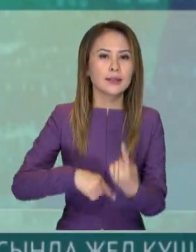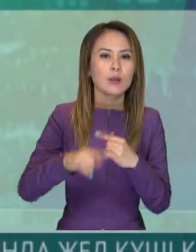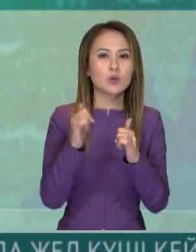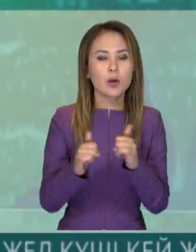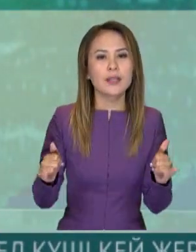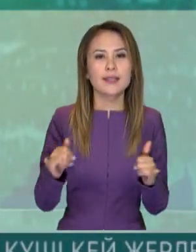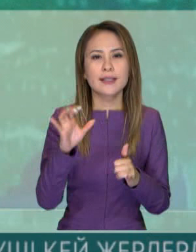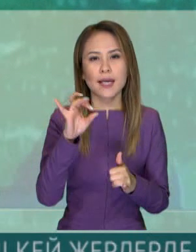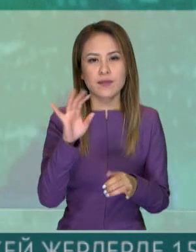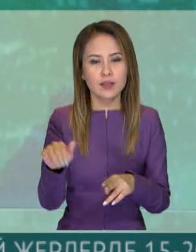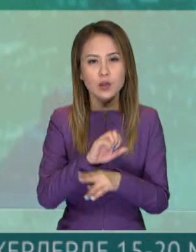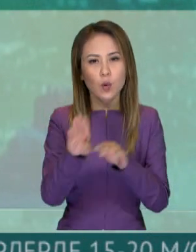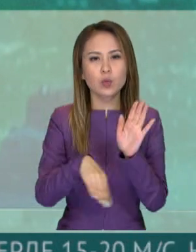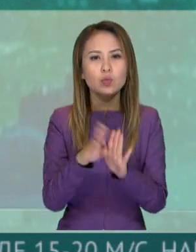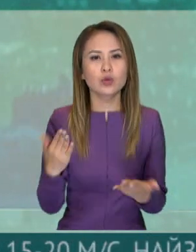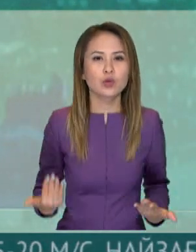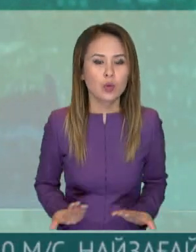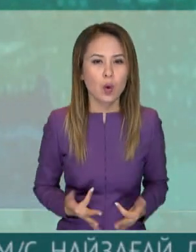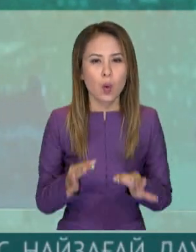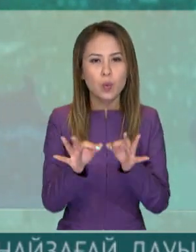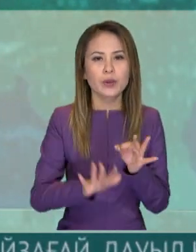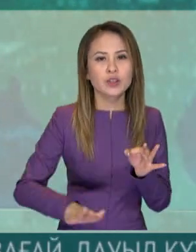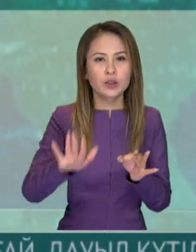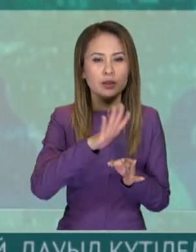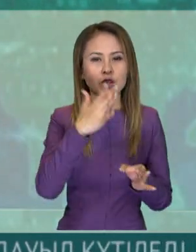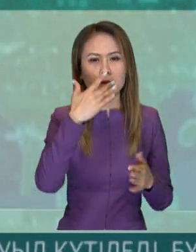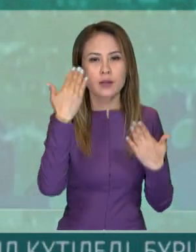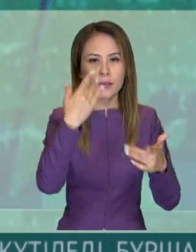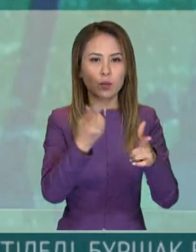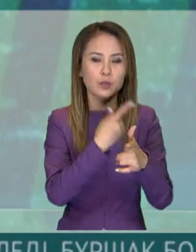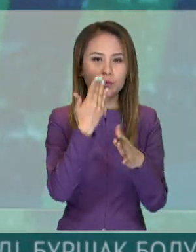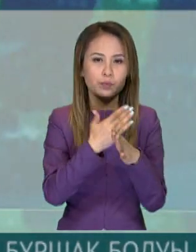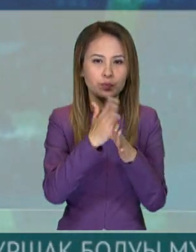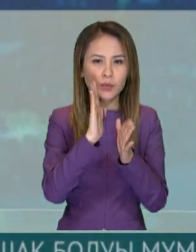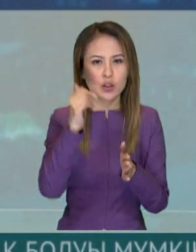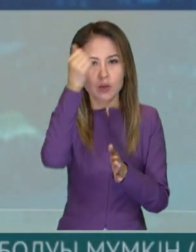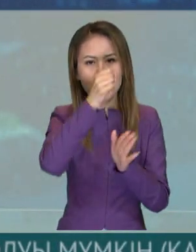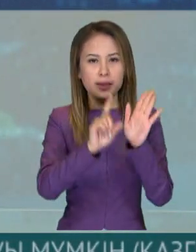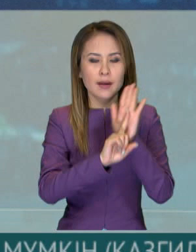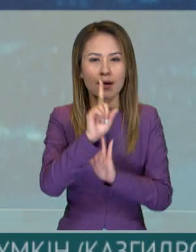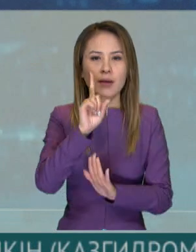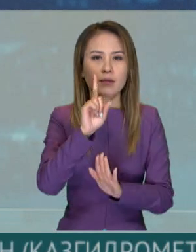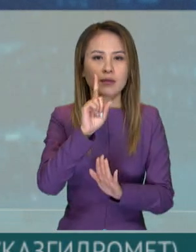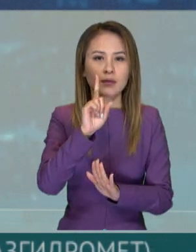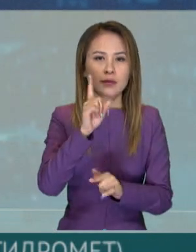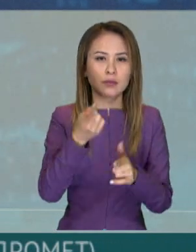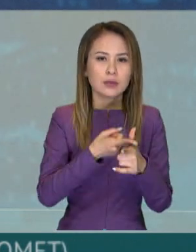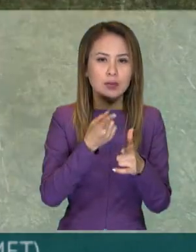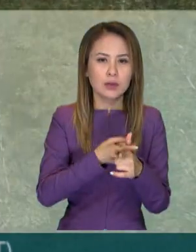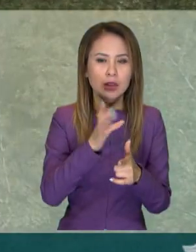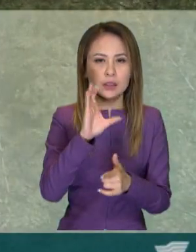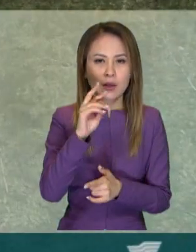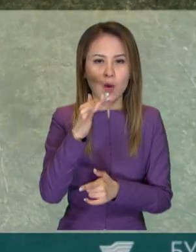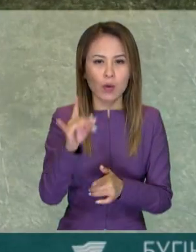Бизнесті дамыту мен сервисті жақсартуға енді облыс кәсіпкерлеріне шетелдік сарапшылар көмектесуде. Жыл басында өңірде аға